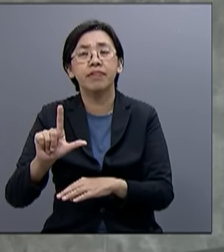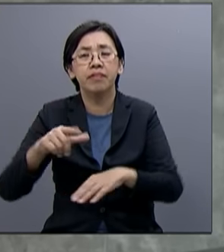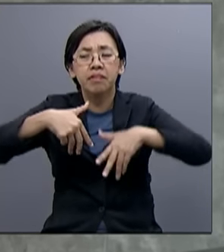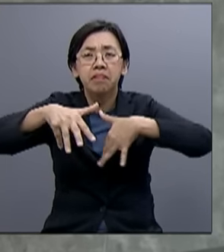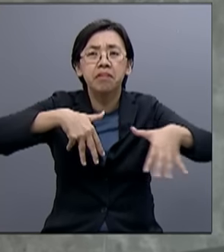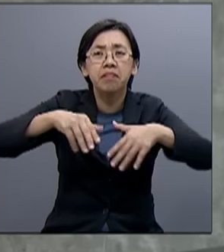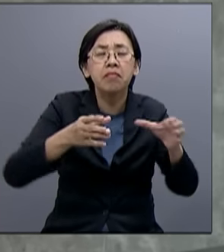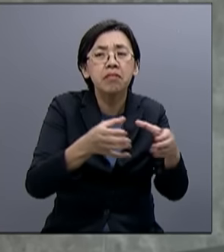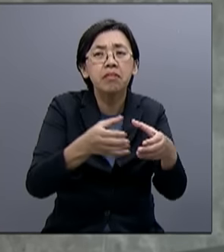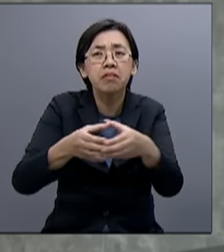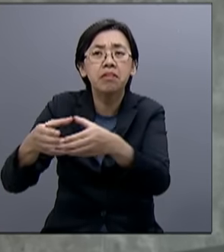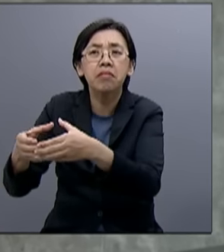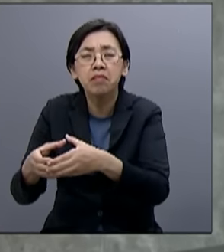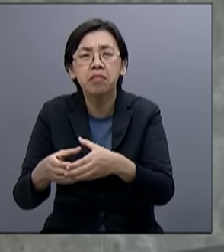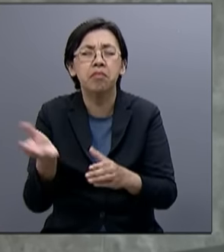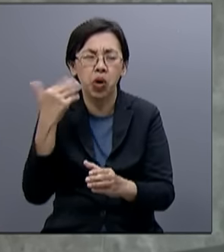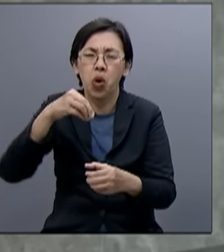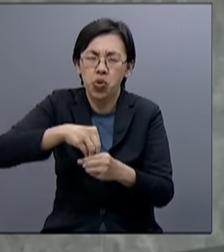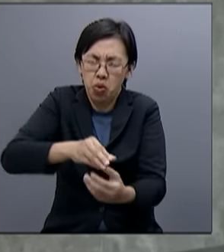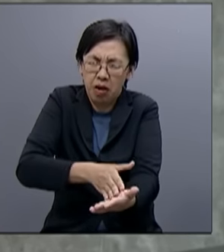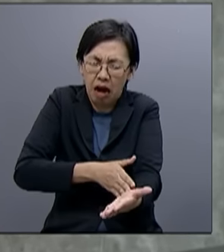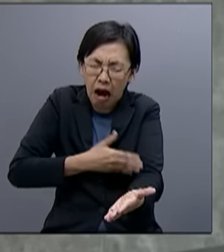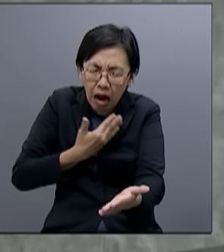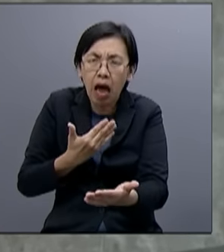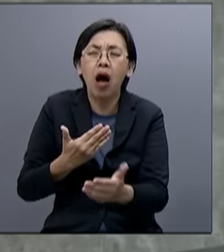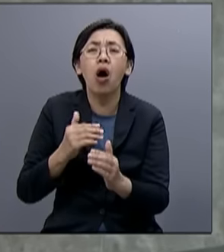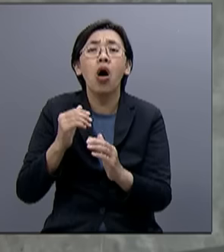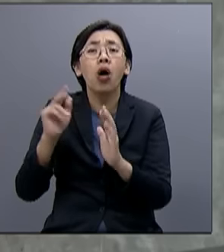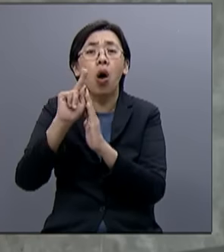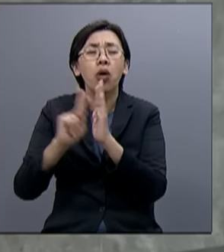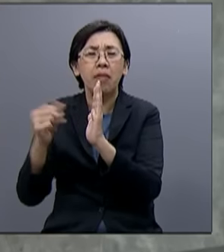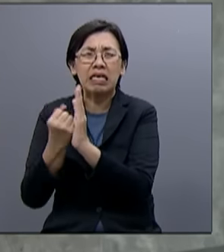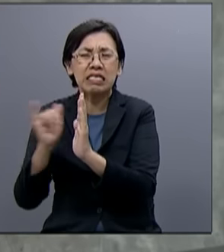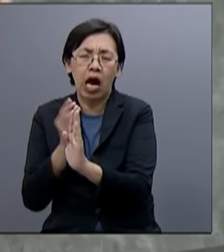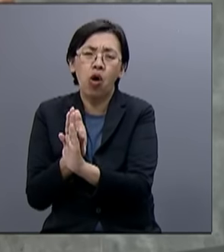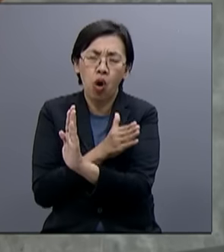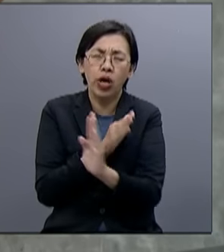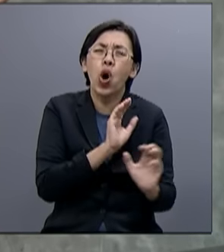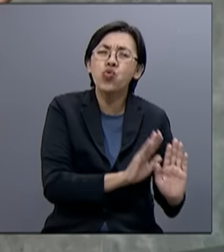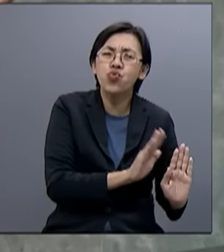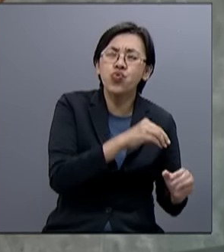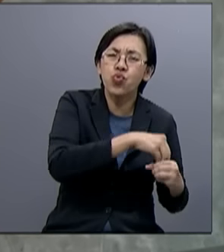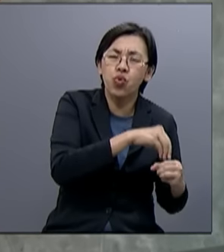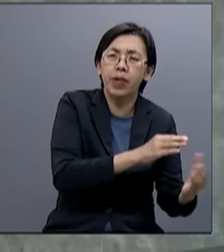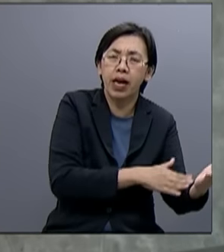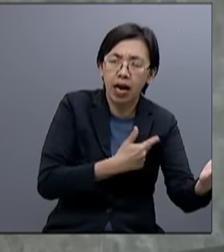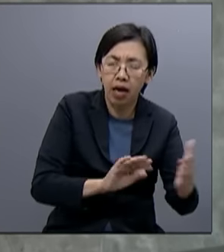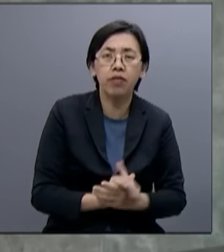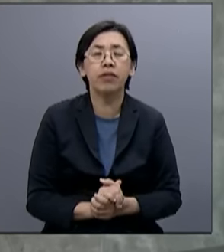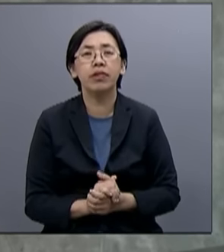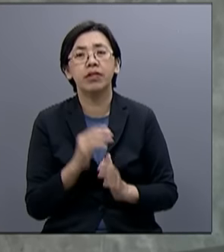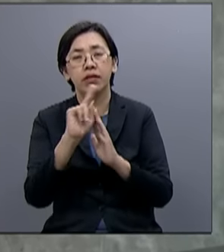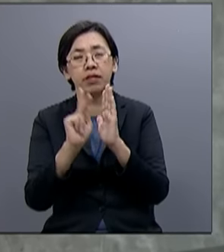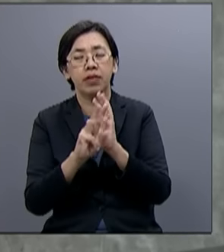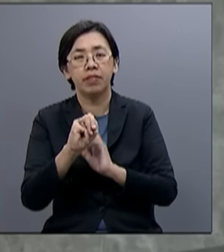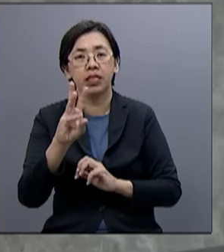กล่มคนอยู่มาก่อน การประกาศเป็อทยายนชาติดิกอลเป็เขีอศาษพั vocêป่าครับก IB